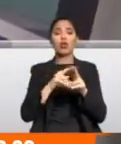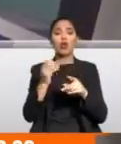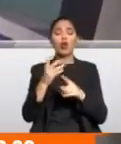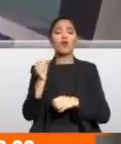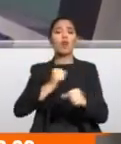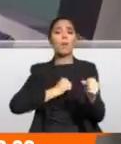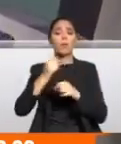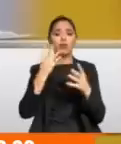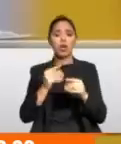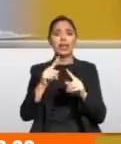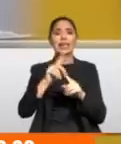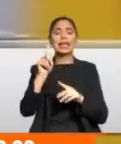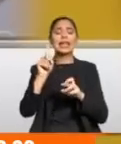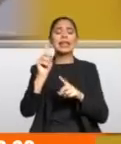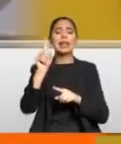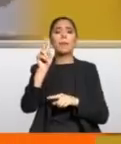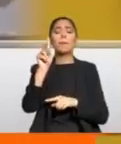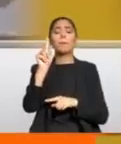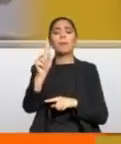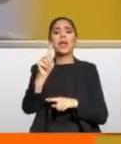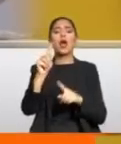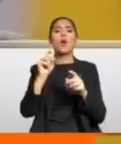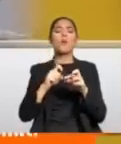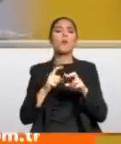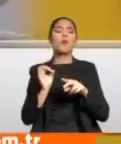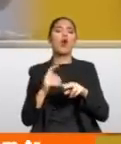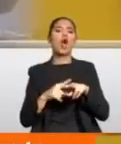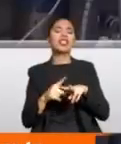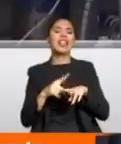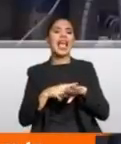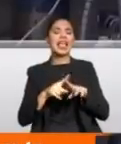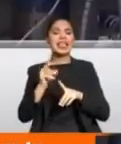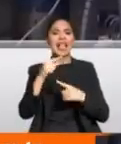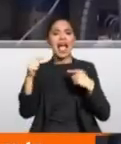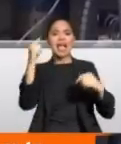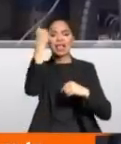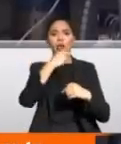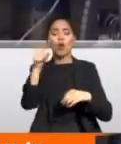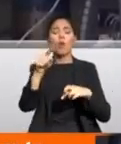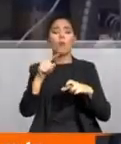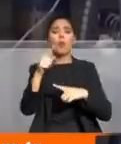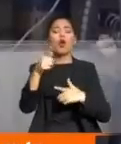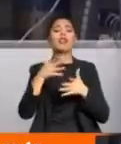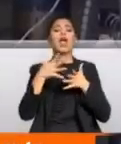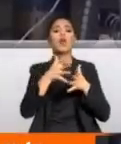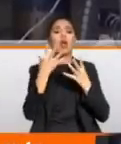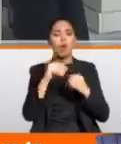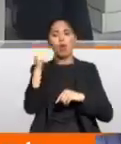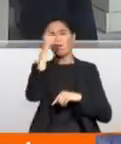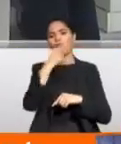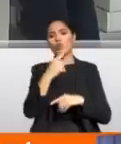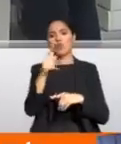mücadele eden tip 1 interferon isimli proteinin eksikliği. Hastalığı ağır geçirenlerin bu protein grubunu üretemediği ortaya